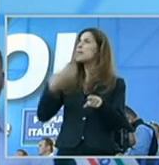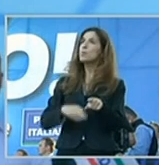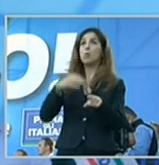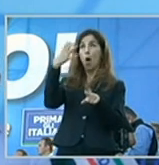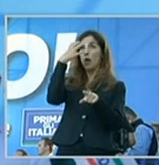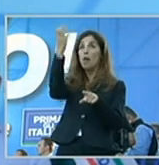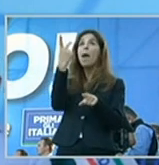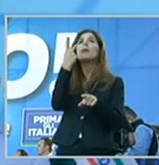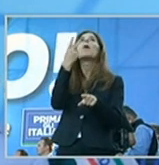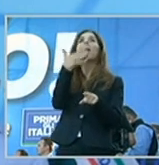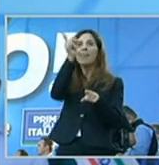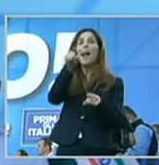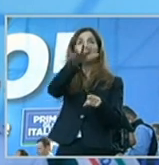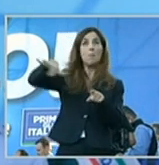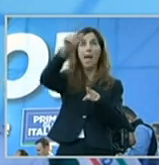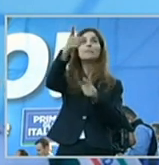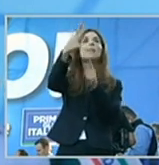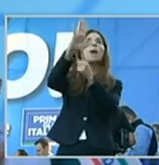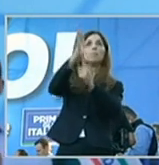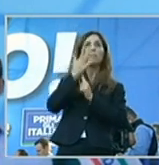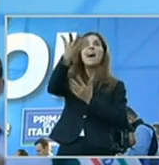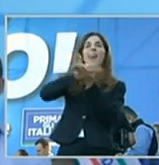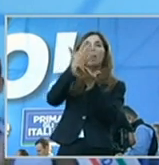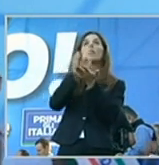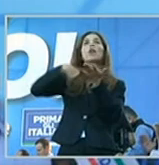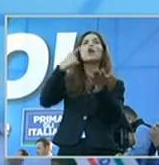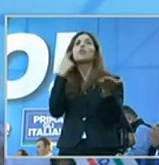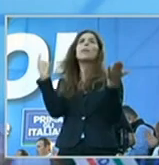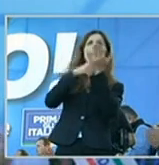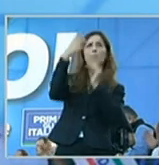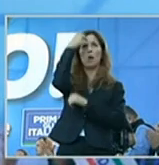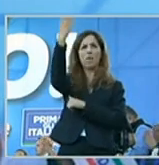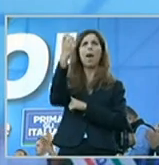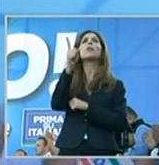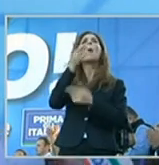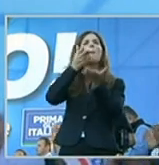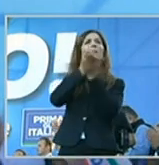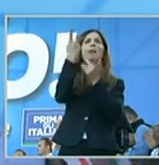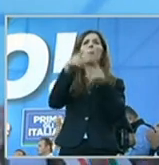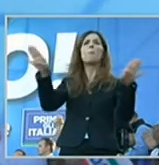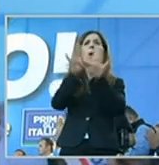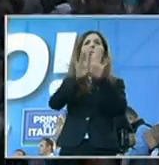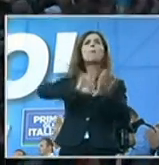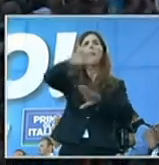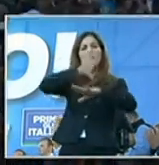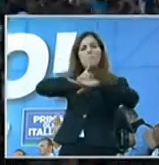e torneremo presto dalla porta principale, senza trucco e senza inganno.